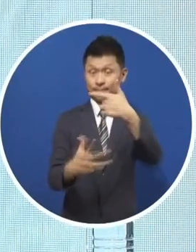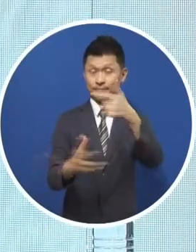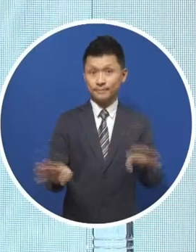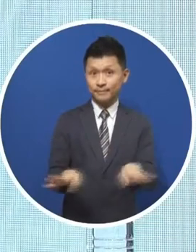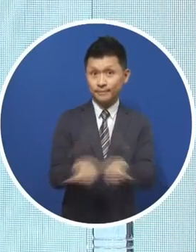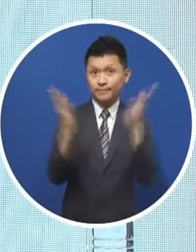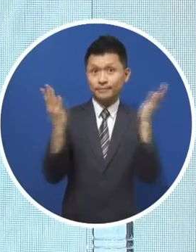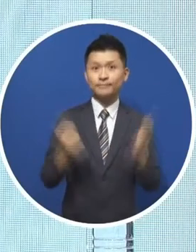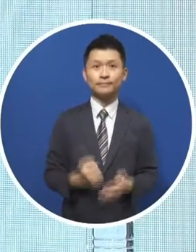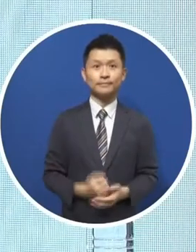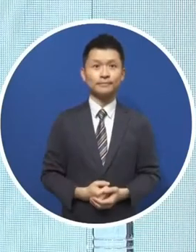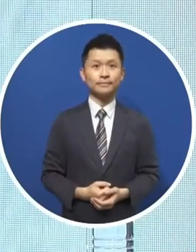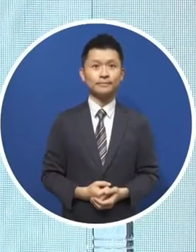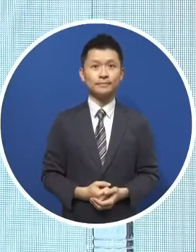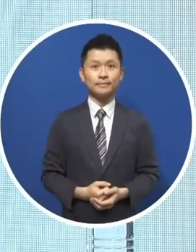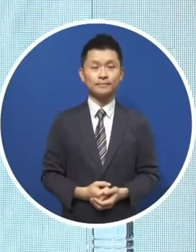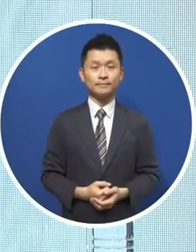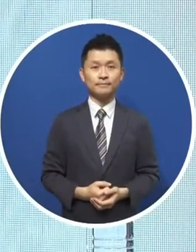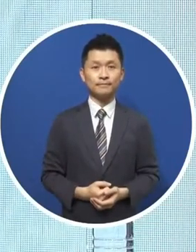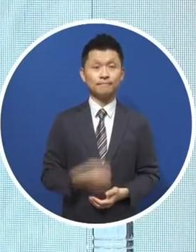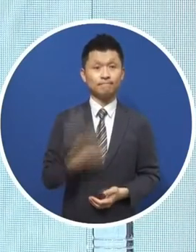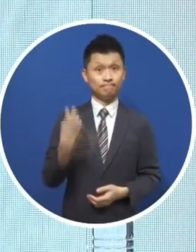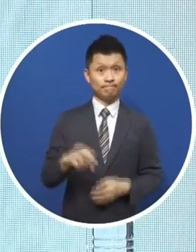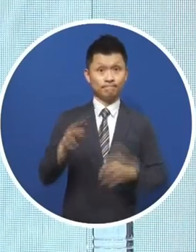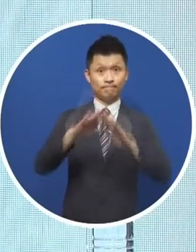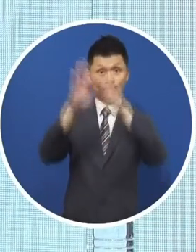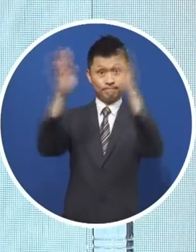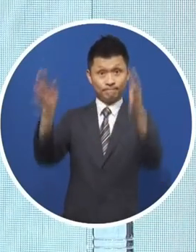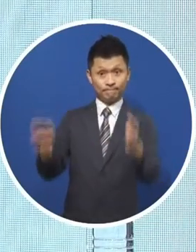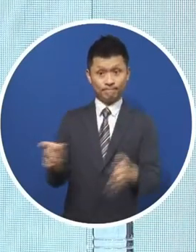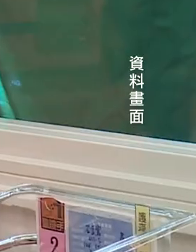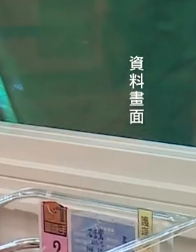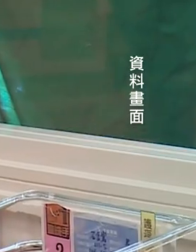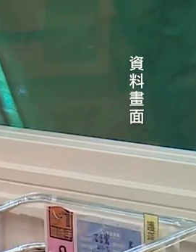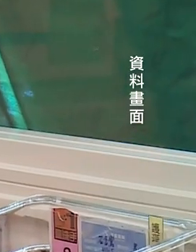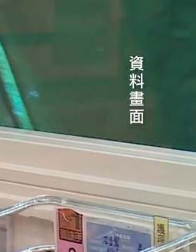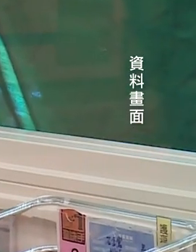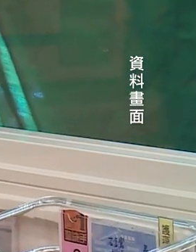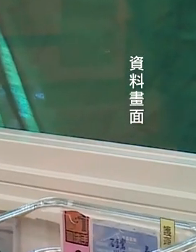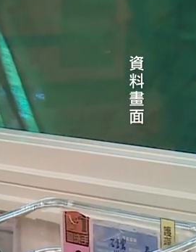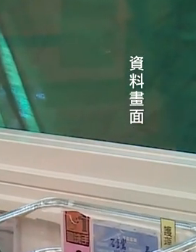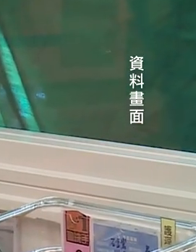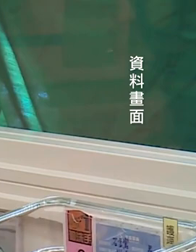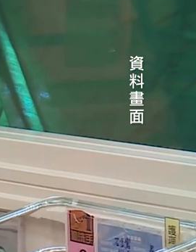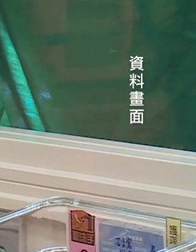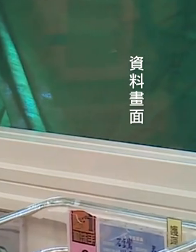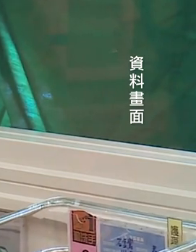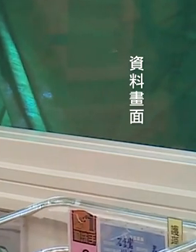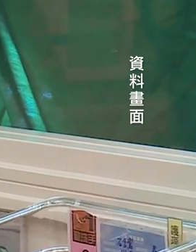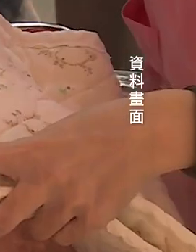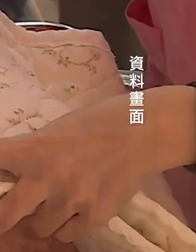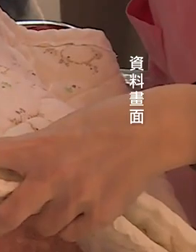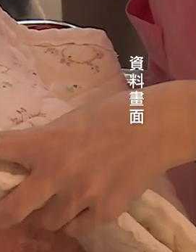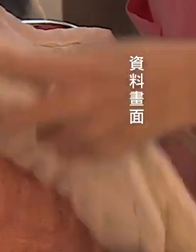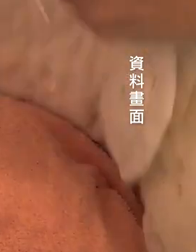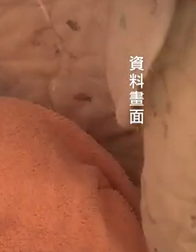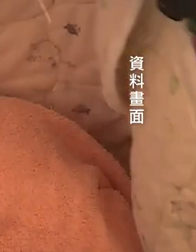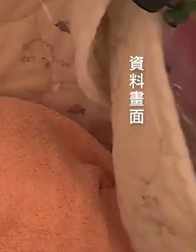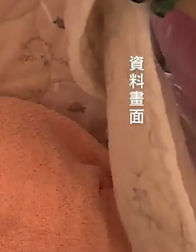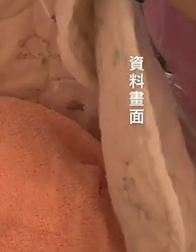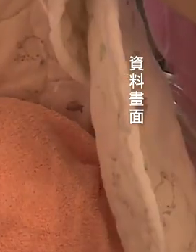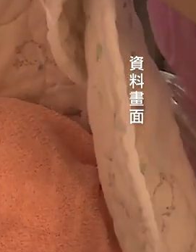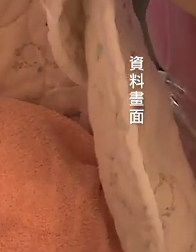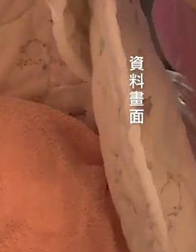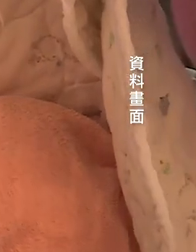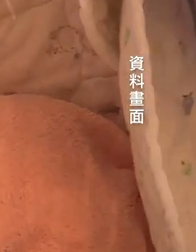始，我们也进行实体的 ATM 的领款。 至于0到2岁以下的小朋友，如果父母亲领